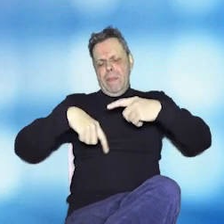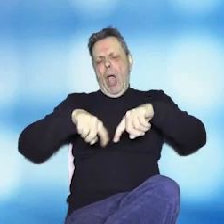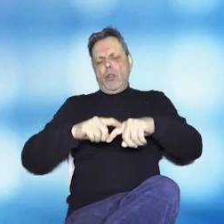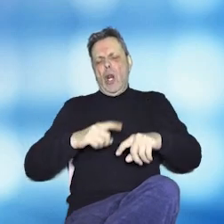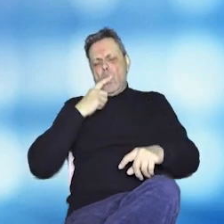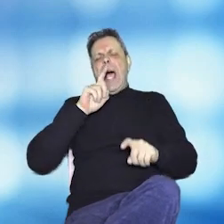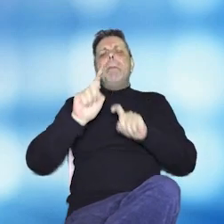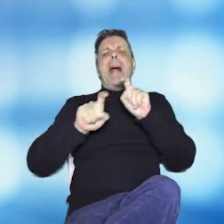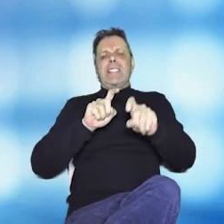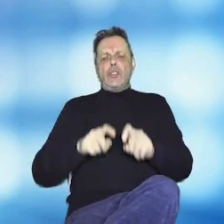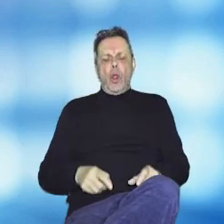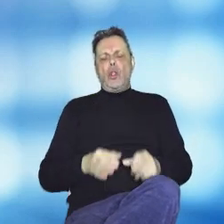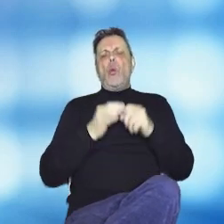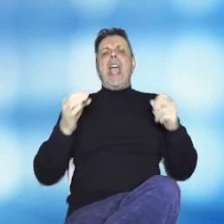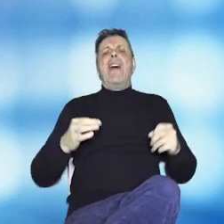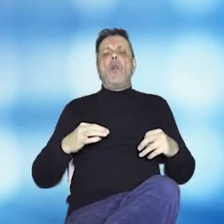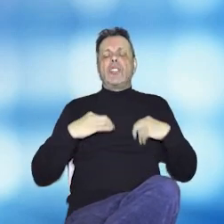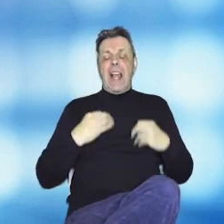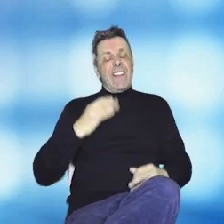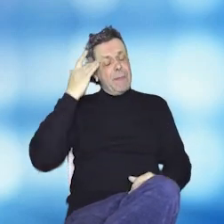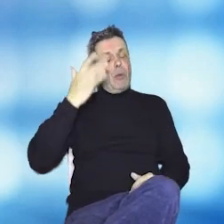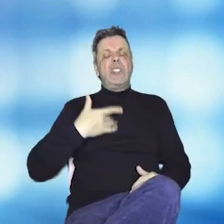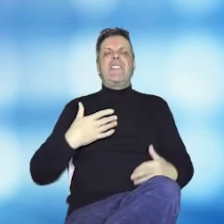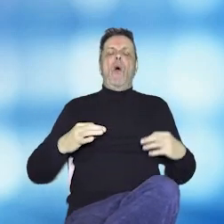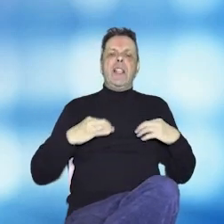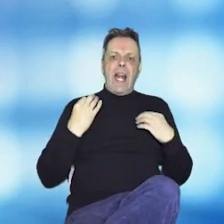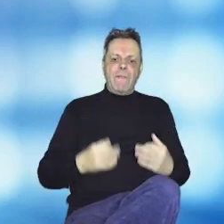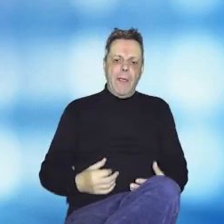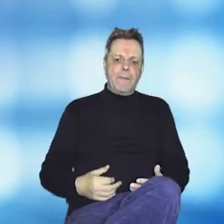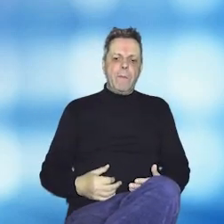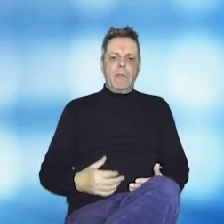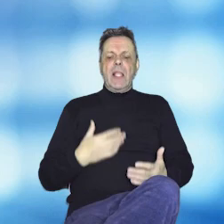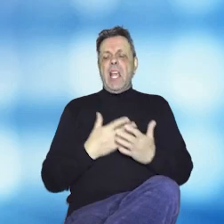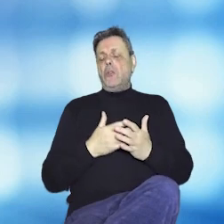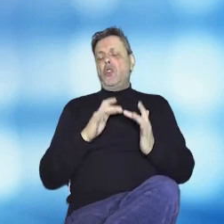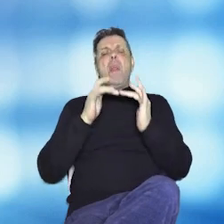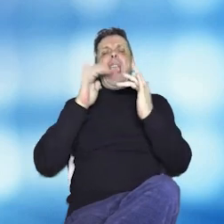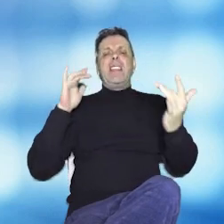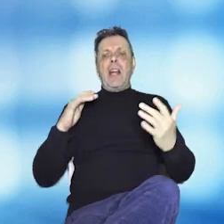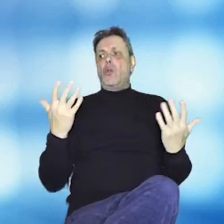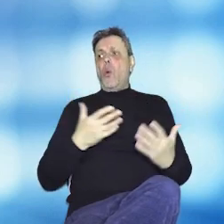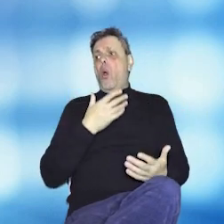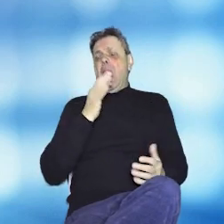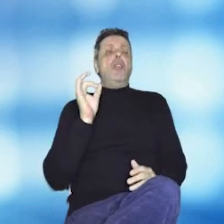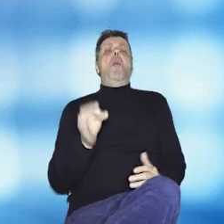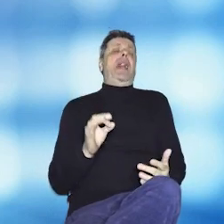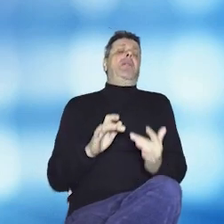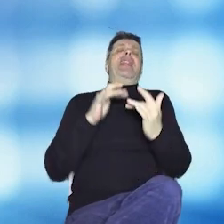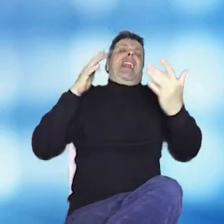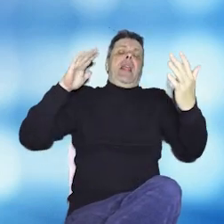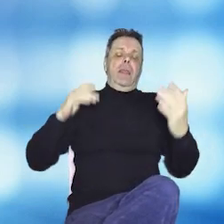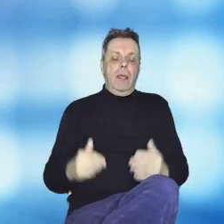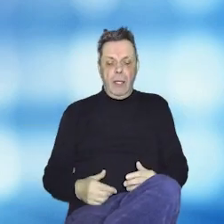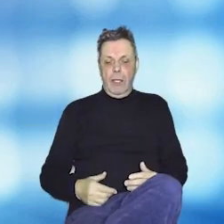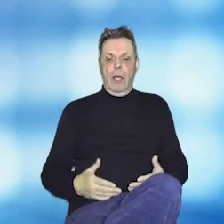Hrvatskog zavoda za javno zdravstvo zabrinuti jasno za svoje zdravlje, jer je na internetu, koji je krasna stvar, internet je